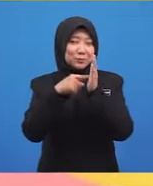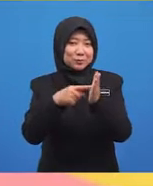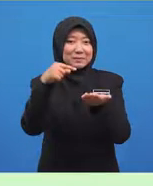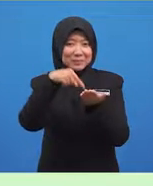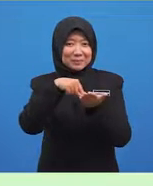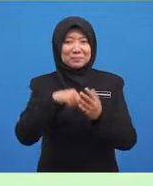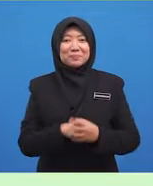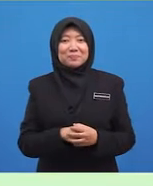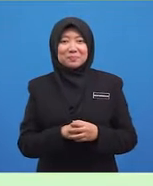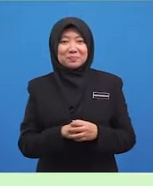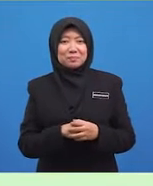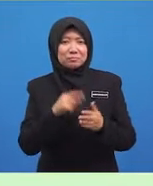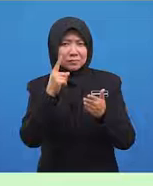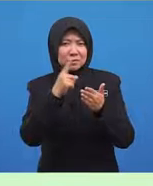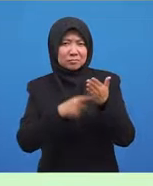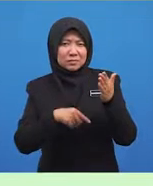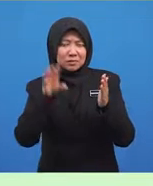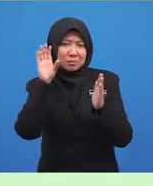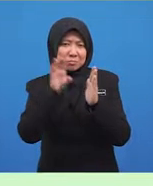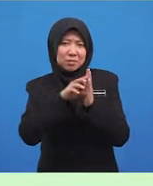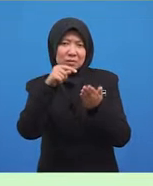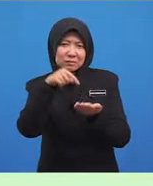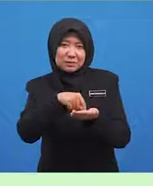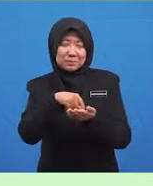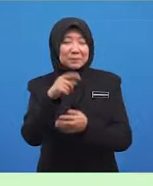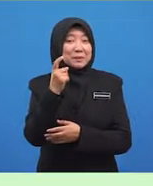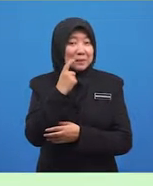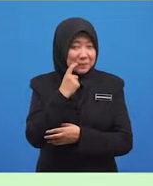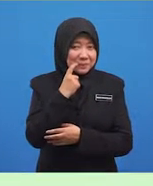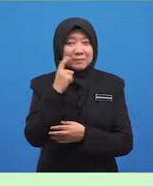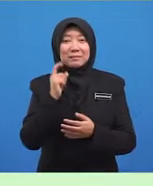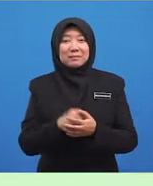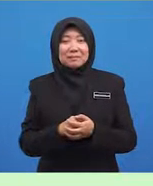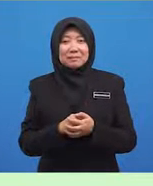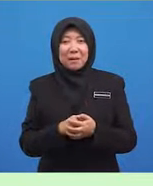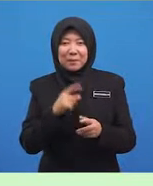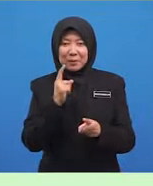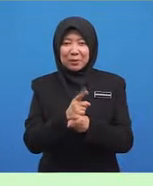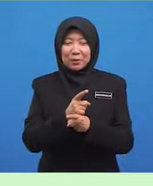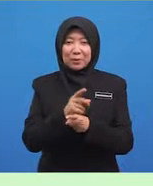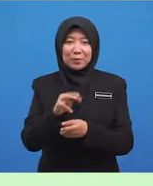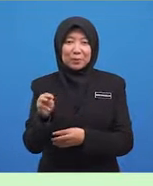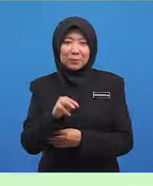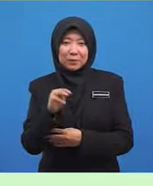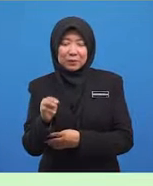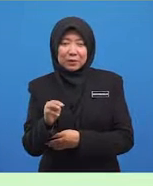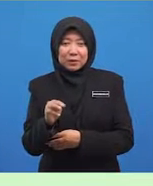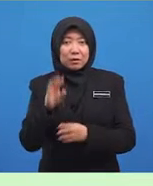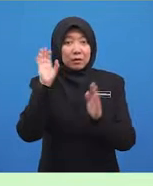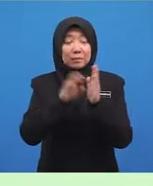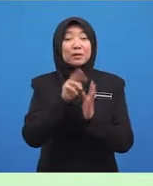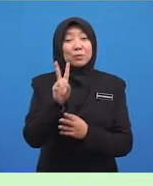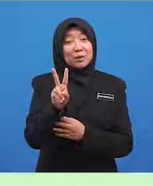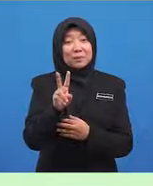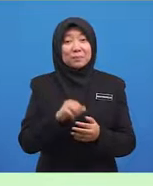ini? Apakah gambar ini? Gigi. Ya, betul murid-murid. Cuba lihat gambar